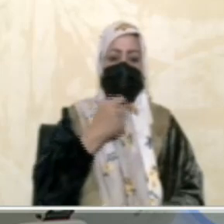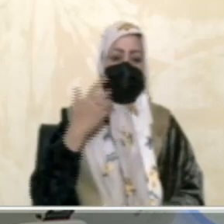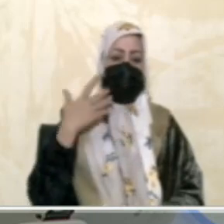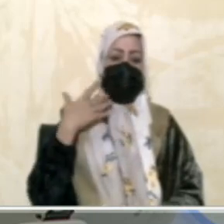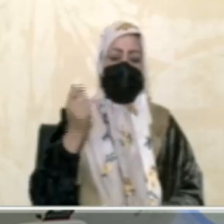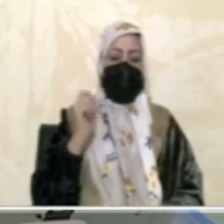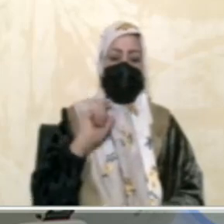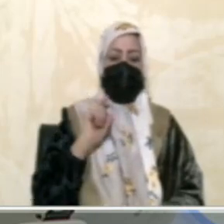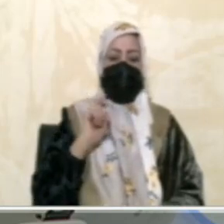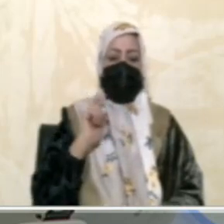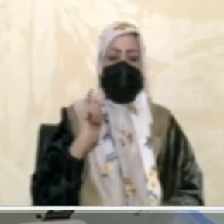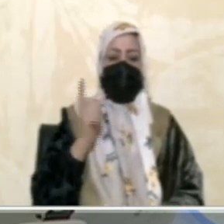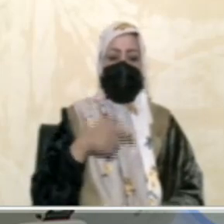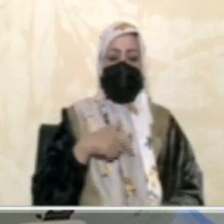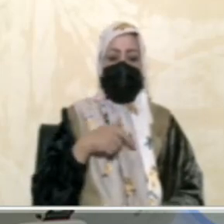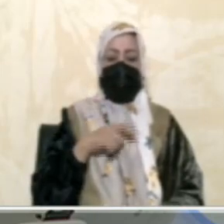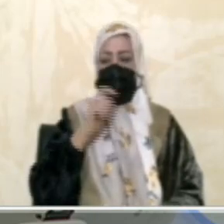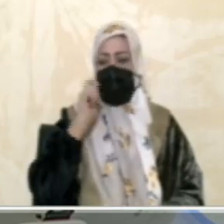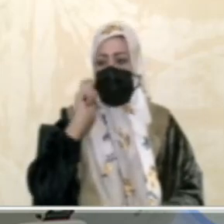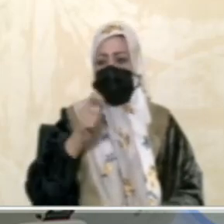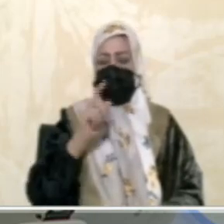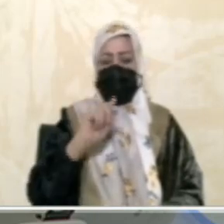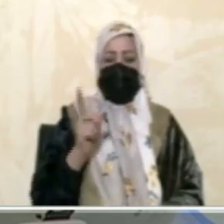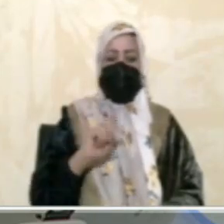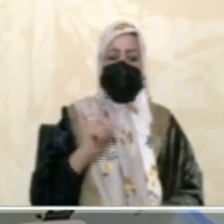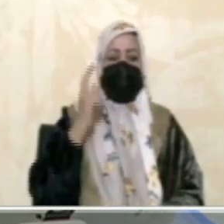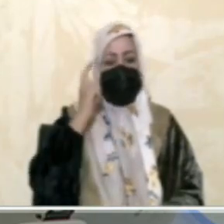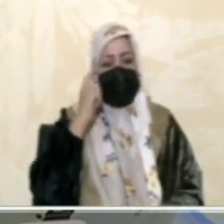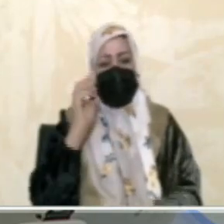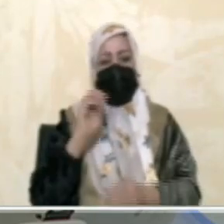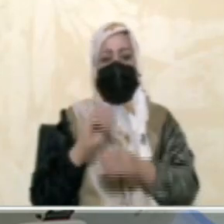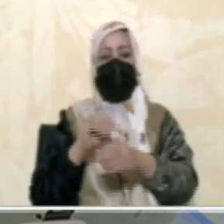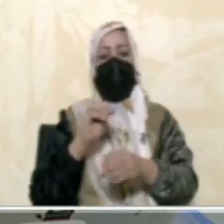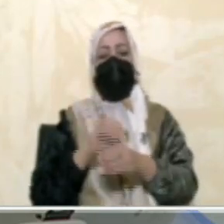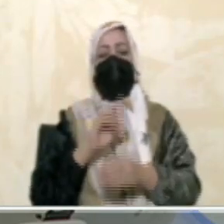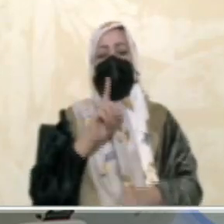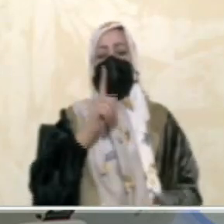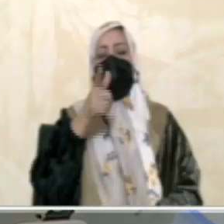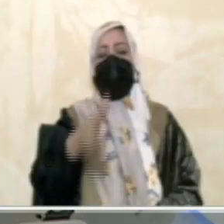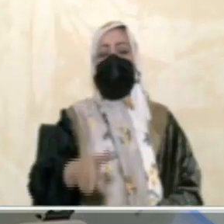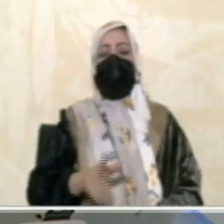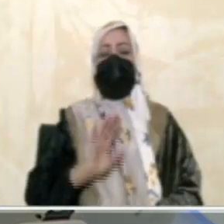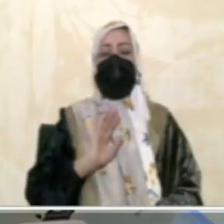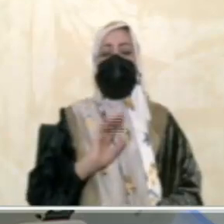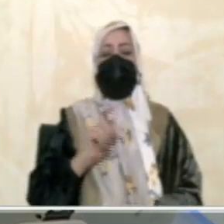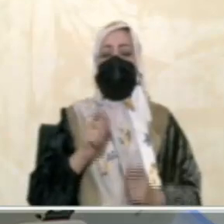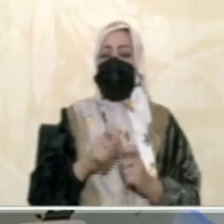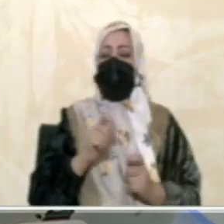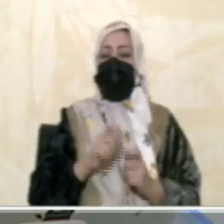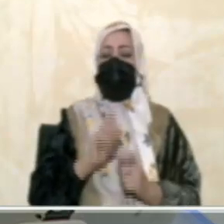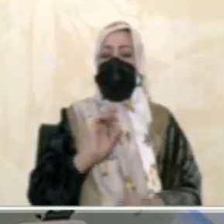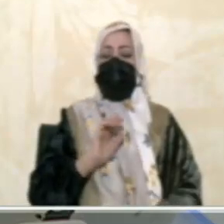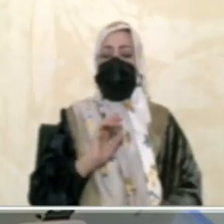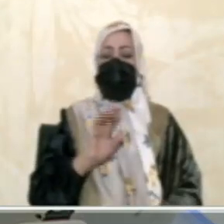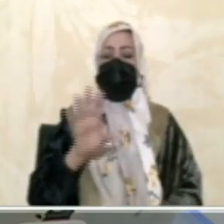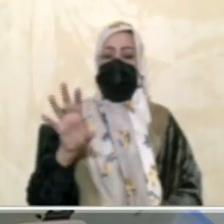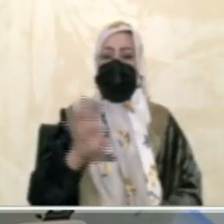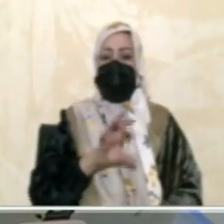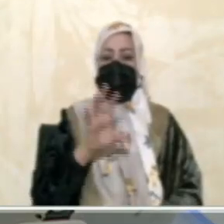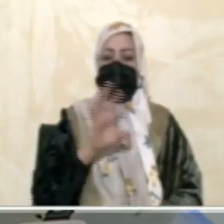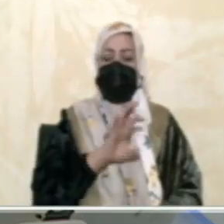ولا نقول فيه كلاما اذا كان هو قلد بعض اهل العلم الذين يقولون بذلك